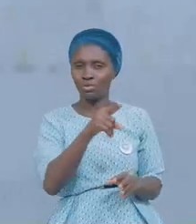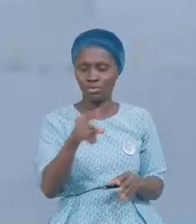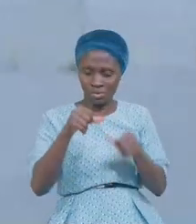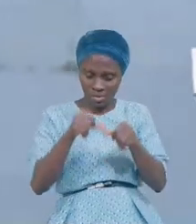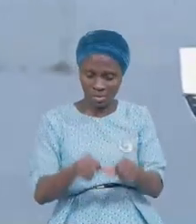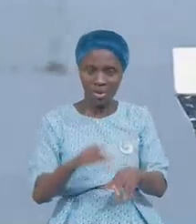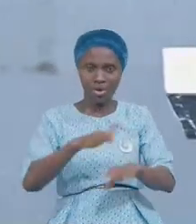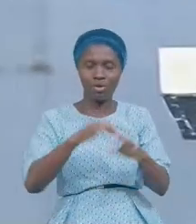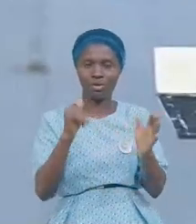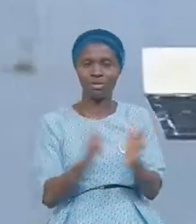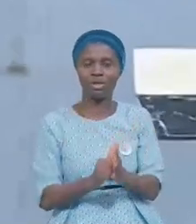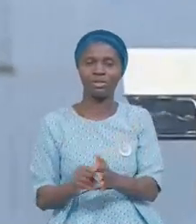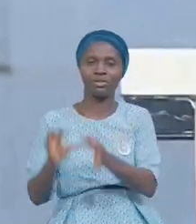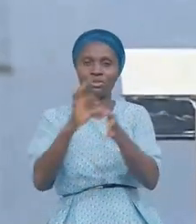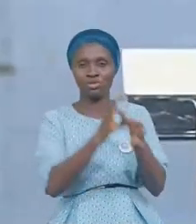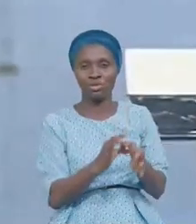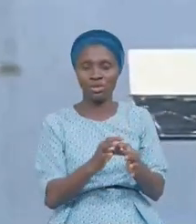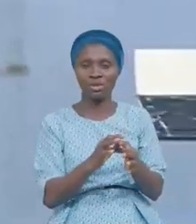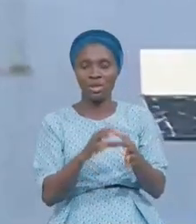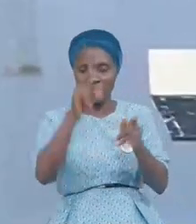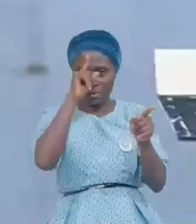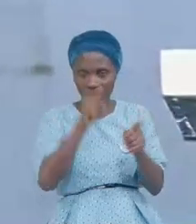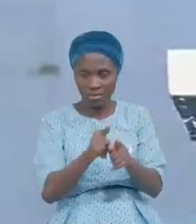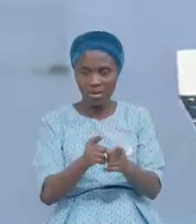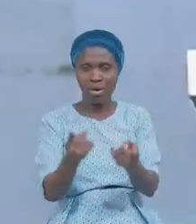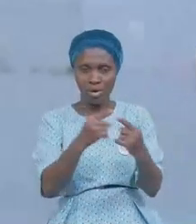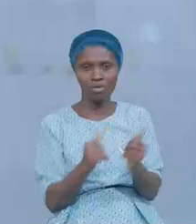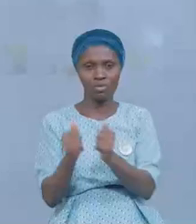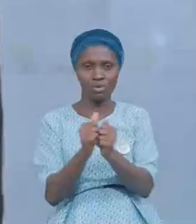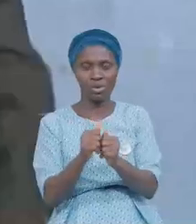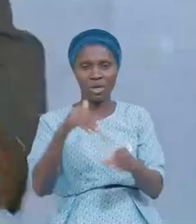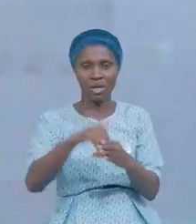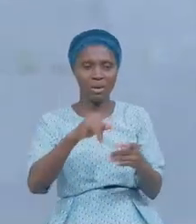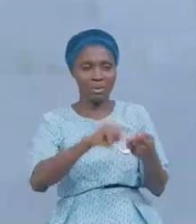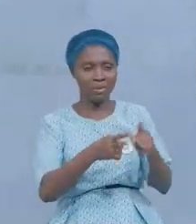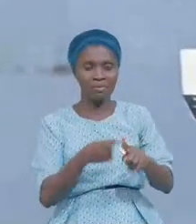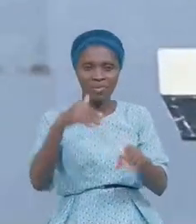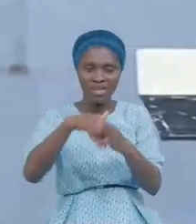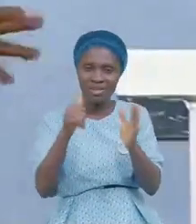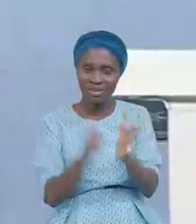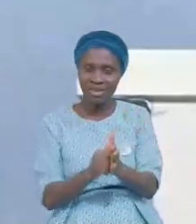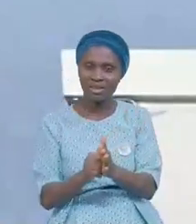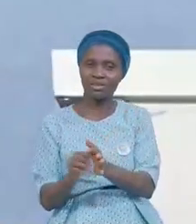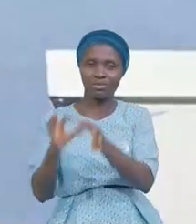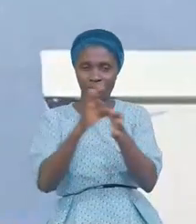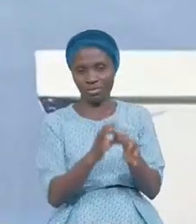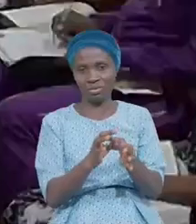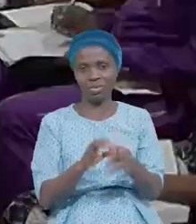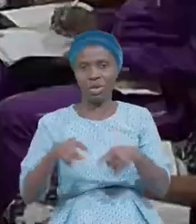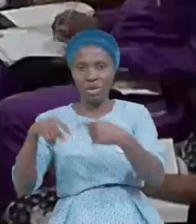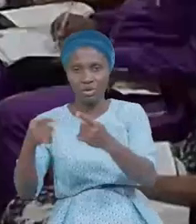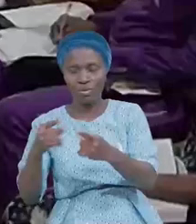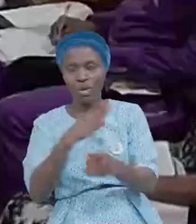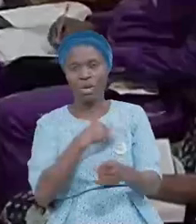unité. Retrouvez-vous en partenariat dans cette unité et allez de l'avant et gagnez les perdus pour